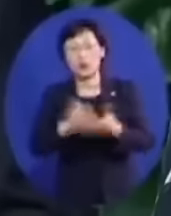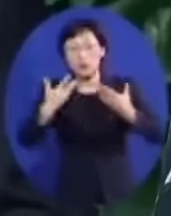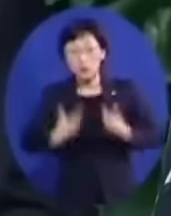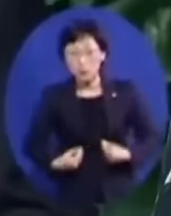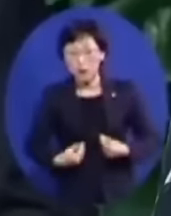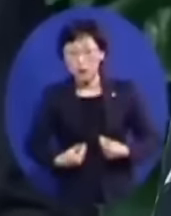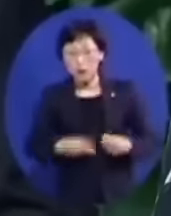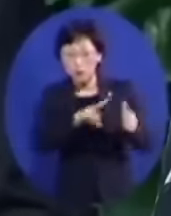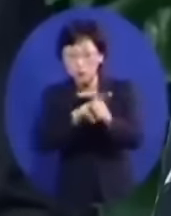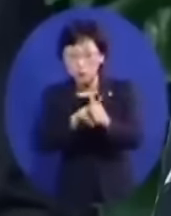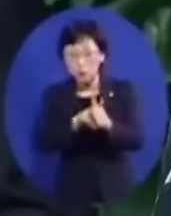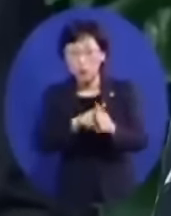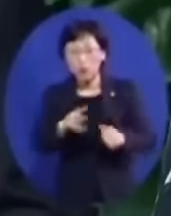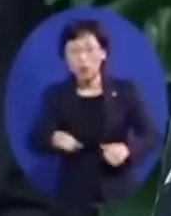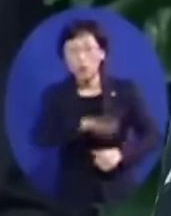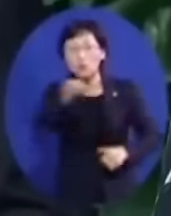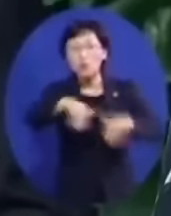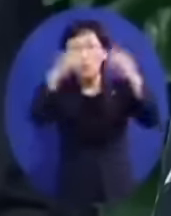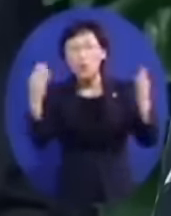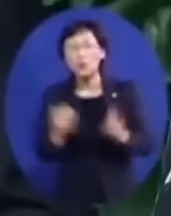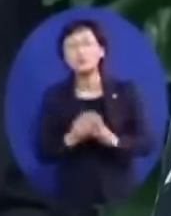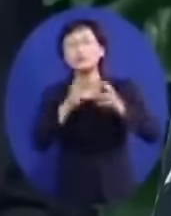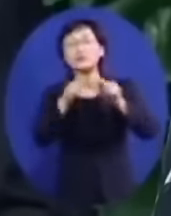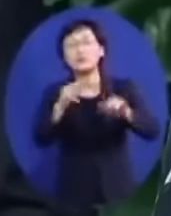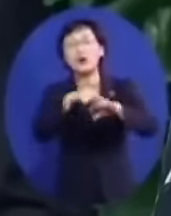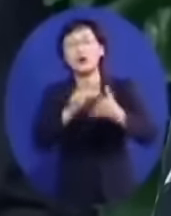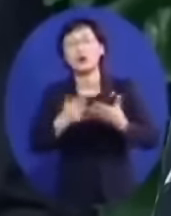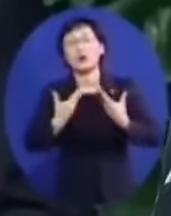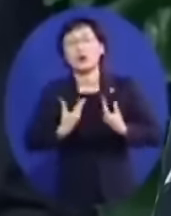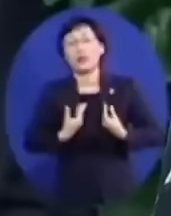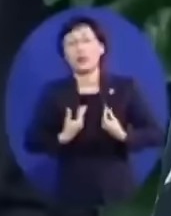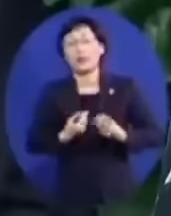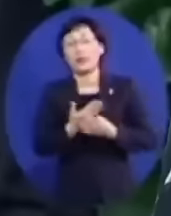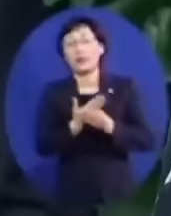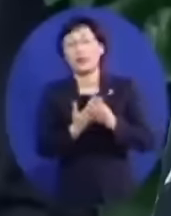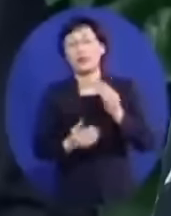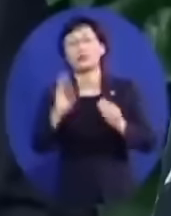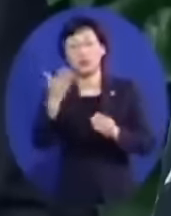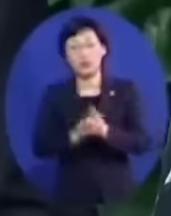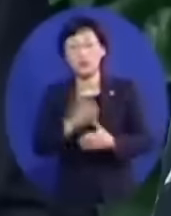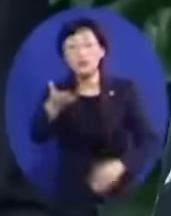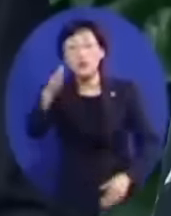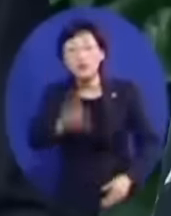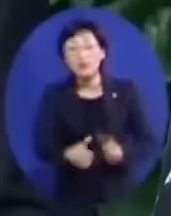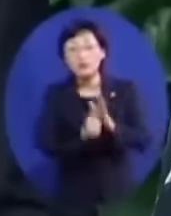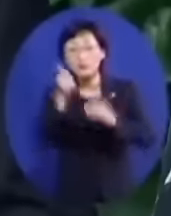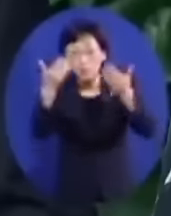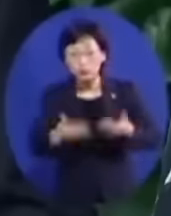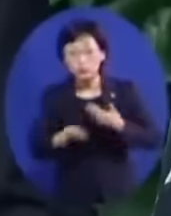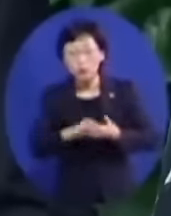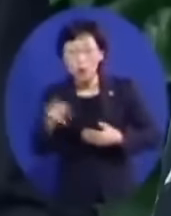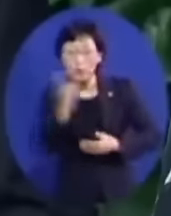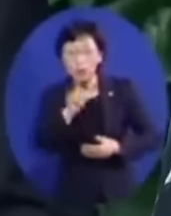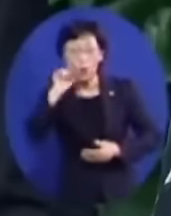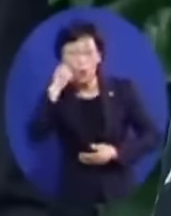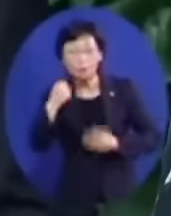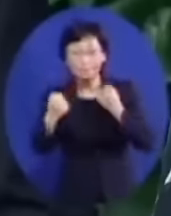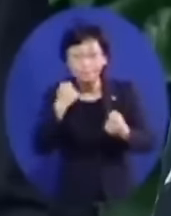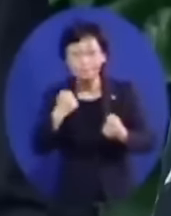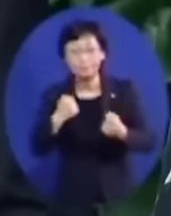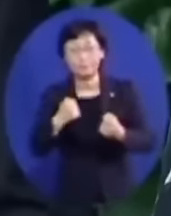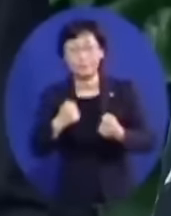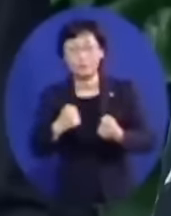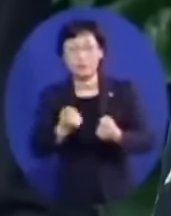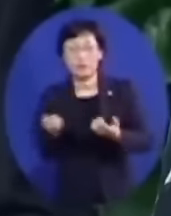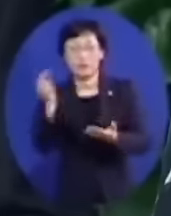절망적인 정보는 모든 우리 국민들을 낙심시키고 좌절시키는 것입니다. 그러나 희망을 주면 어떤 어려움에서도